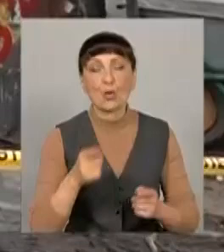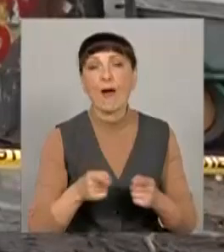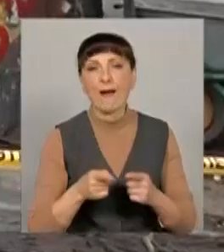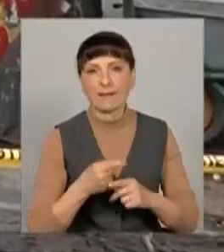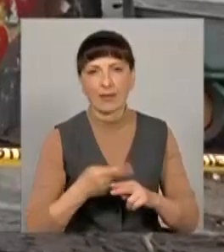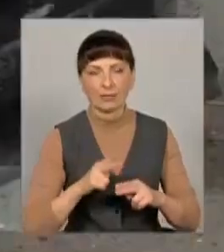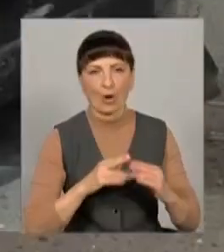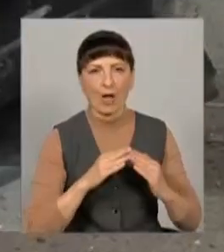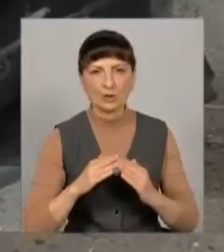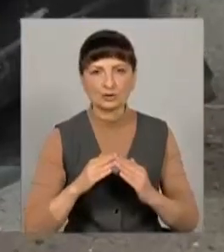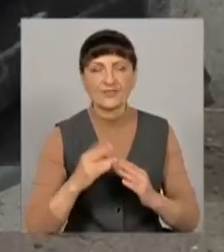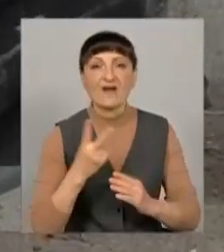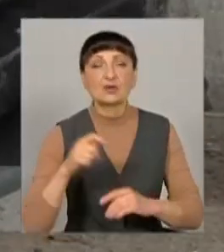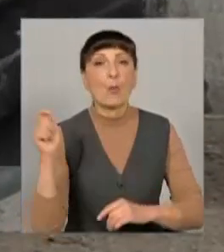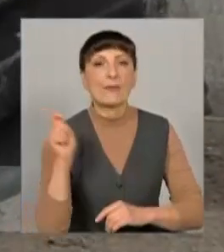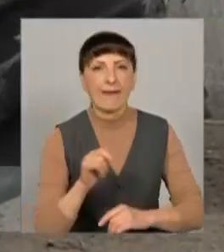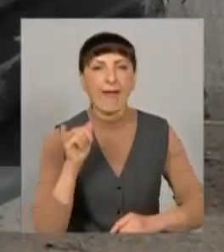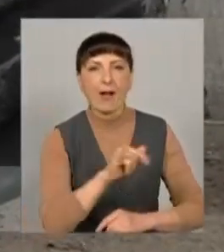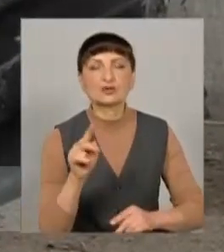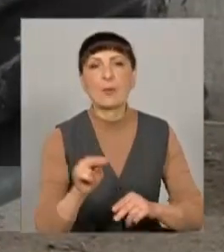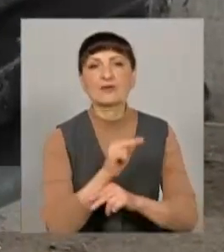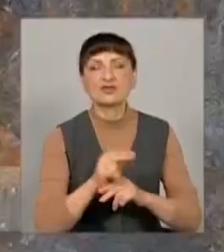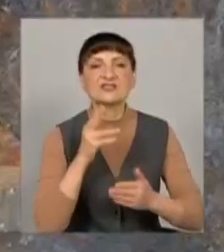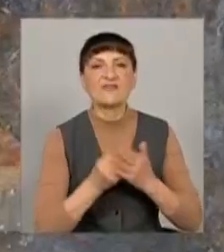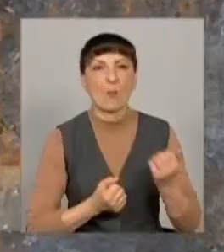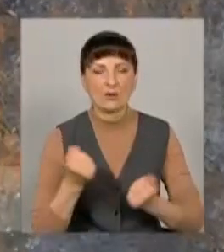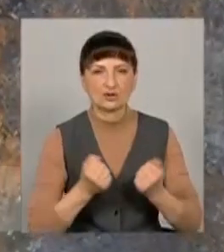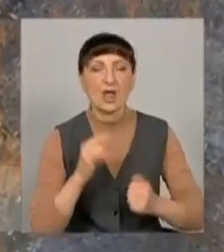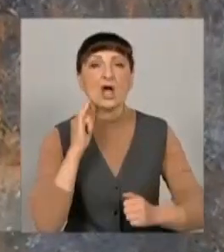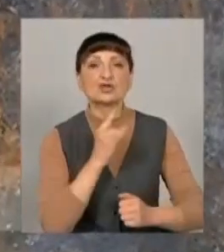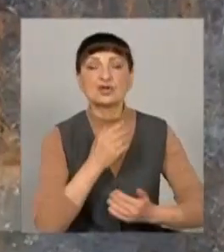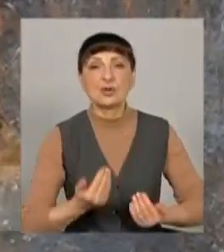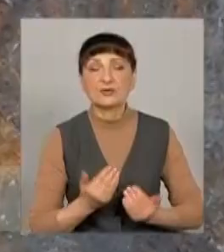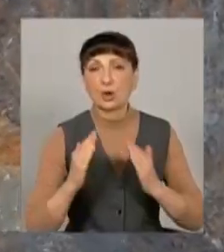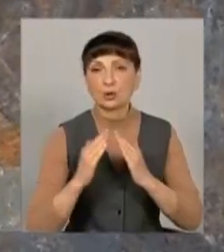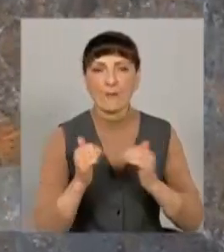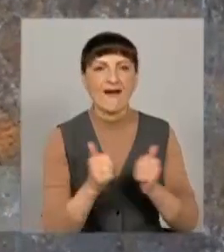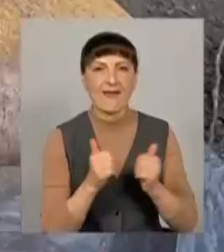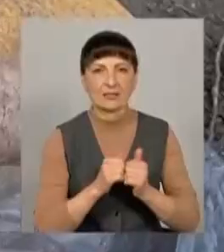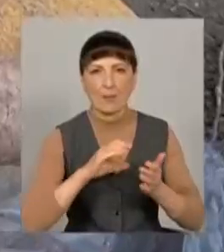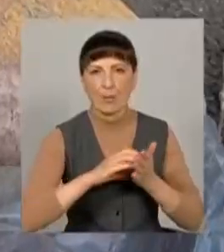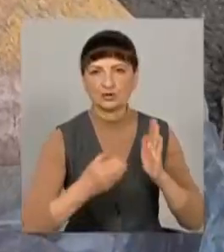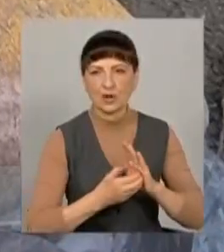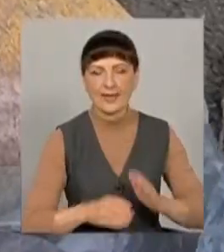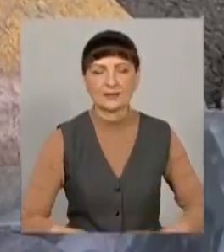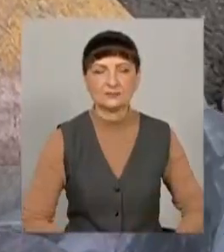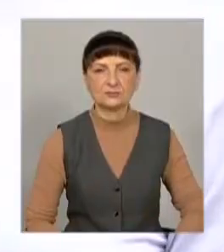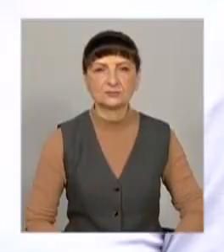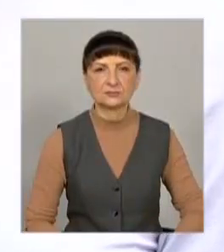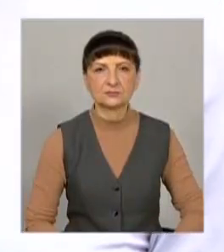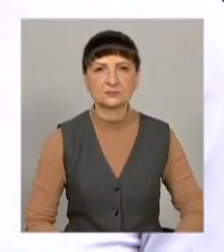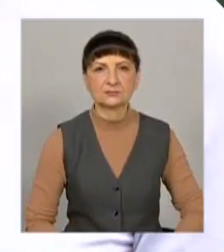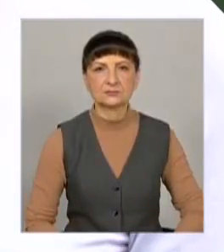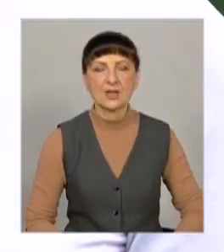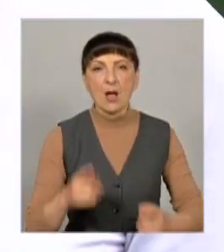этот гараж. Второй приехал к нему, чтобы починить свой транспорт, а женщина проживала в доме рядом с помещением.